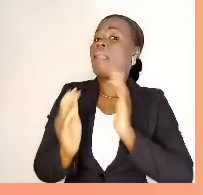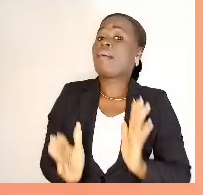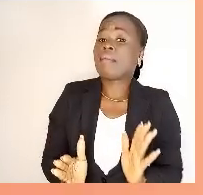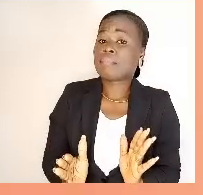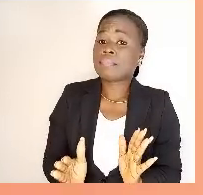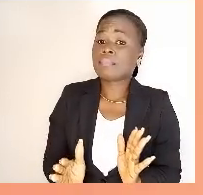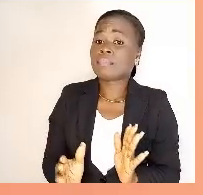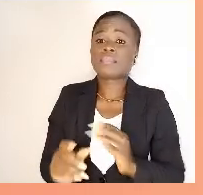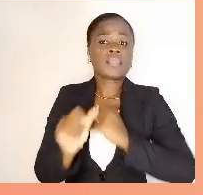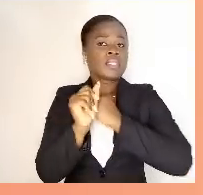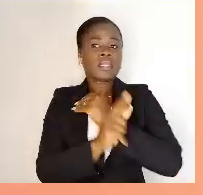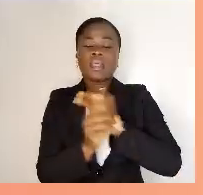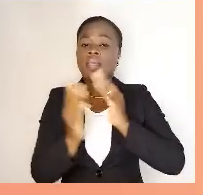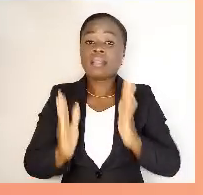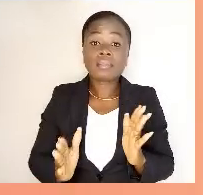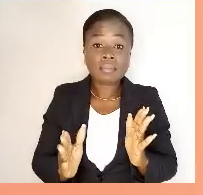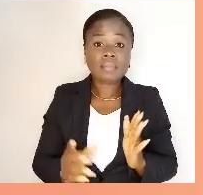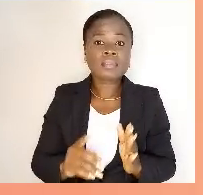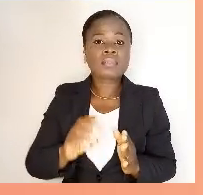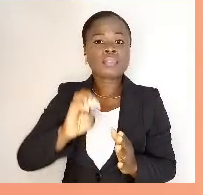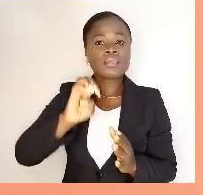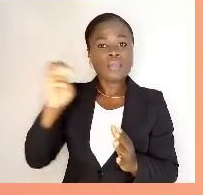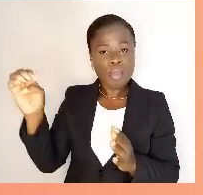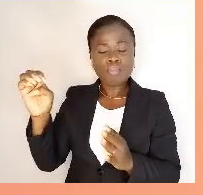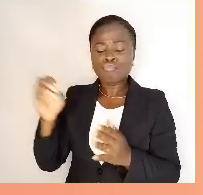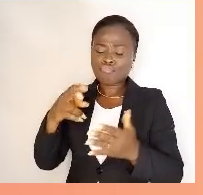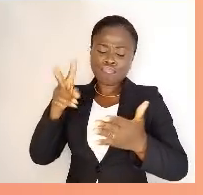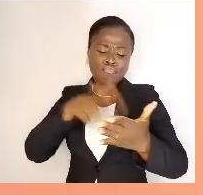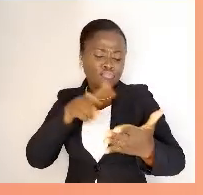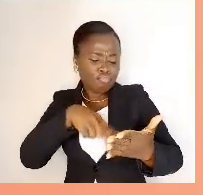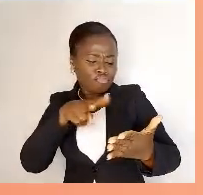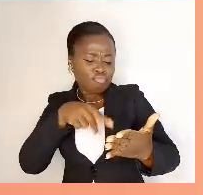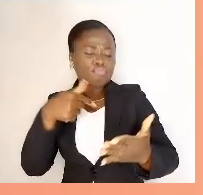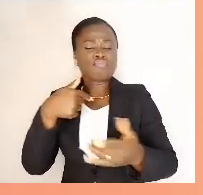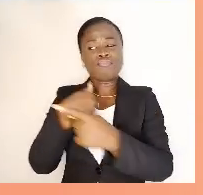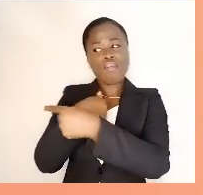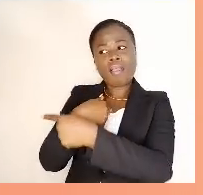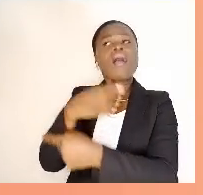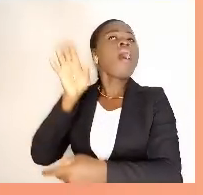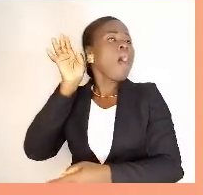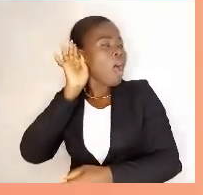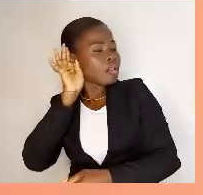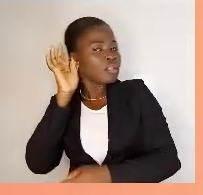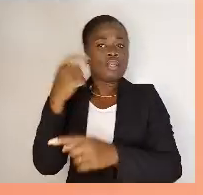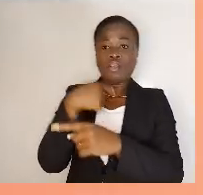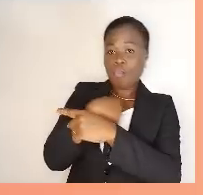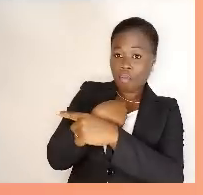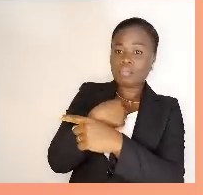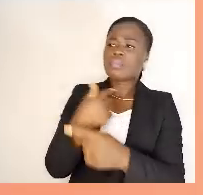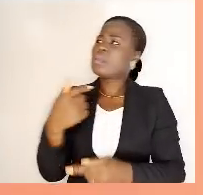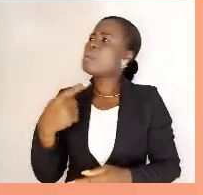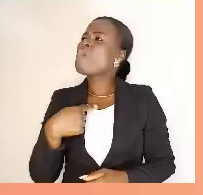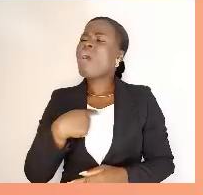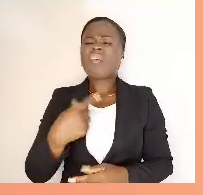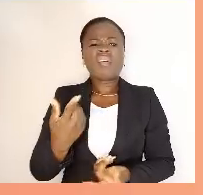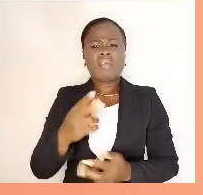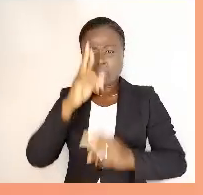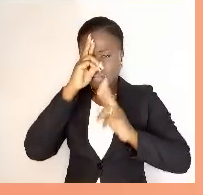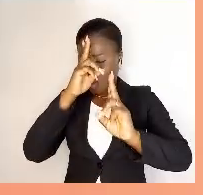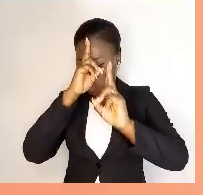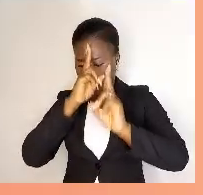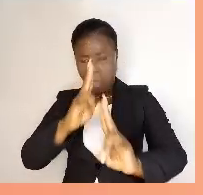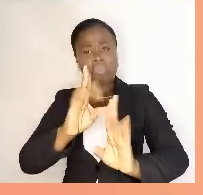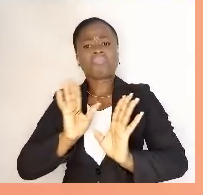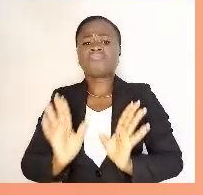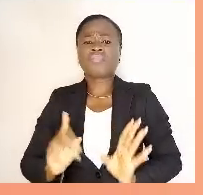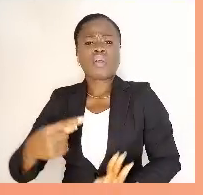pour les Sénégalais et les Sénégalaises qui m'ont lu et entendu. J'ai un code